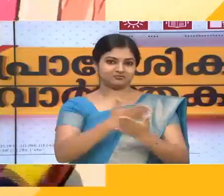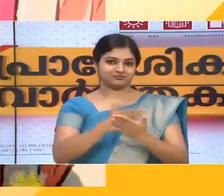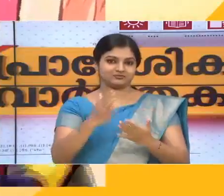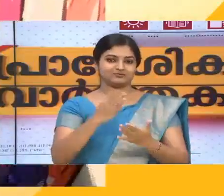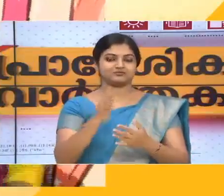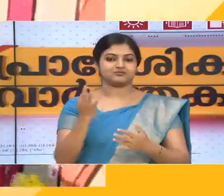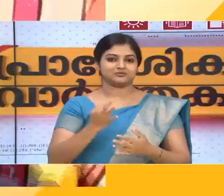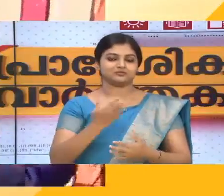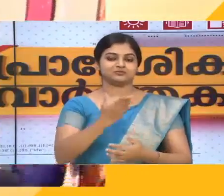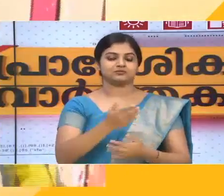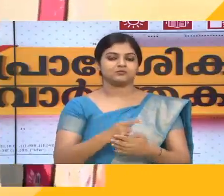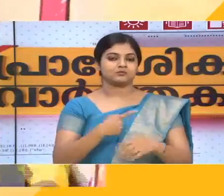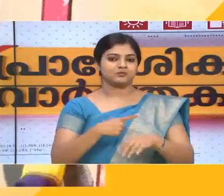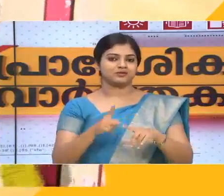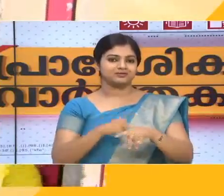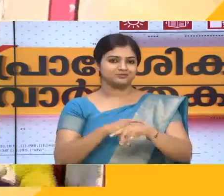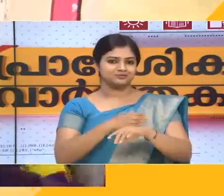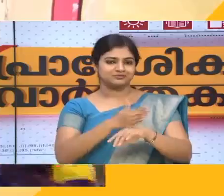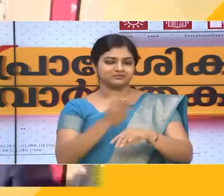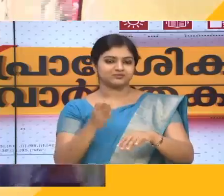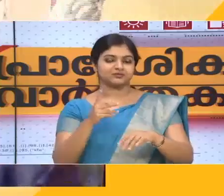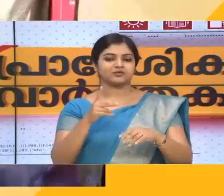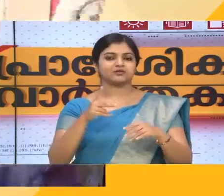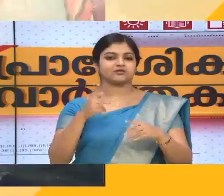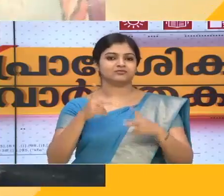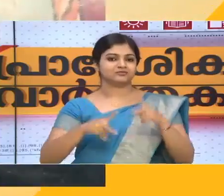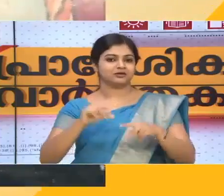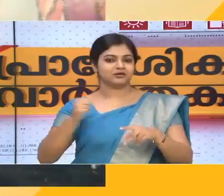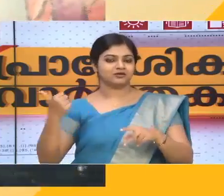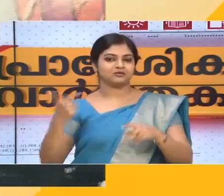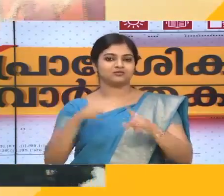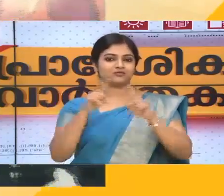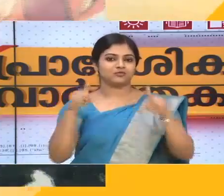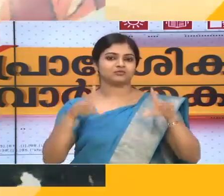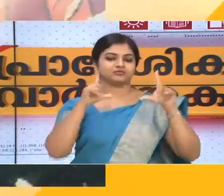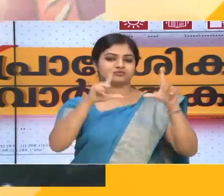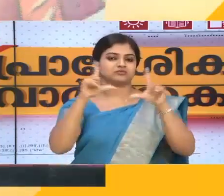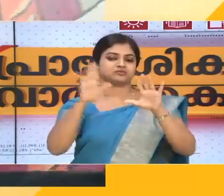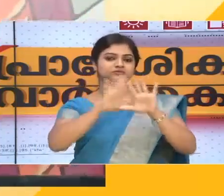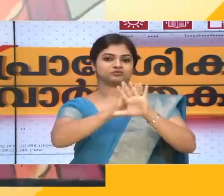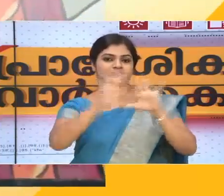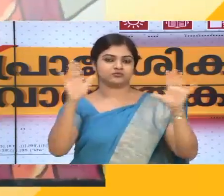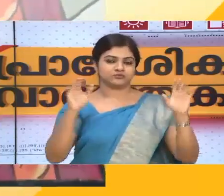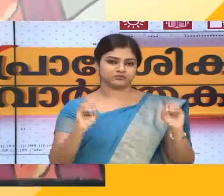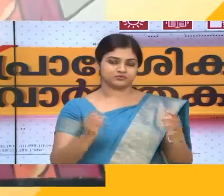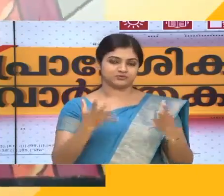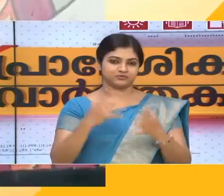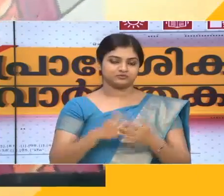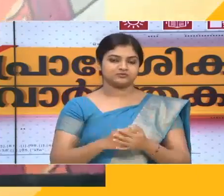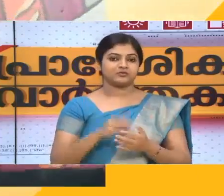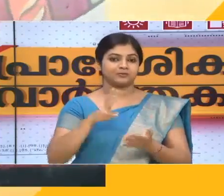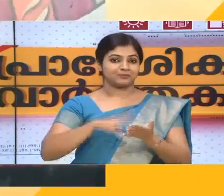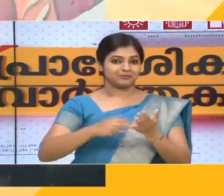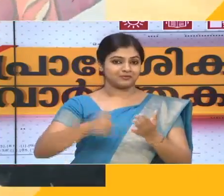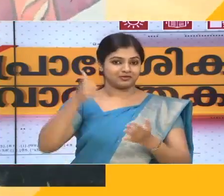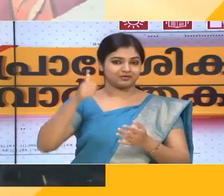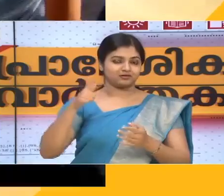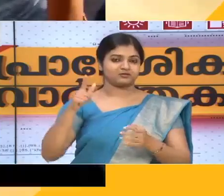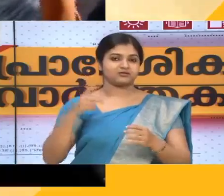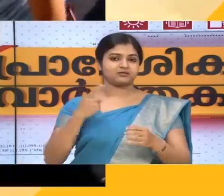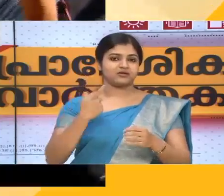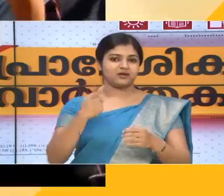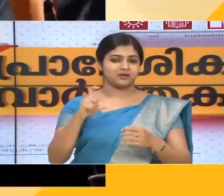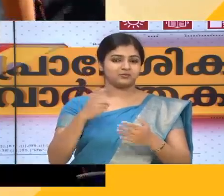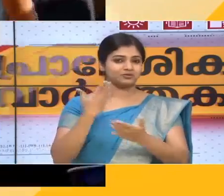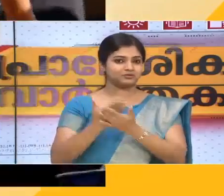എന്നാൽ ഒരിടവേളക്കിപ്പുറം ചുമരിലെ ചിത്രങ്ങൾക്ക് പുറത്ത് പോസ്റ്ററുകളുടെ കൂമ്പാരമായി. തുടർന്ന് മേയറുടെ പരാതി പരിഹാര